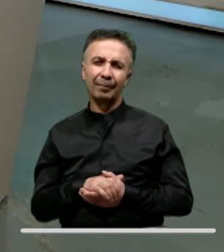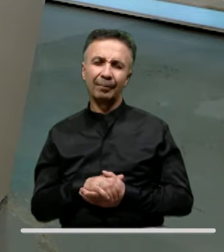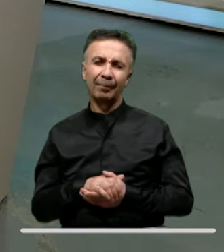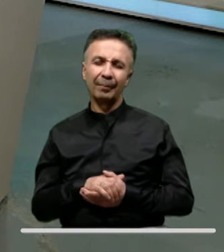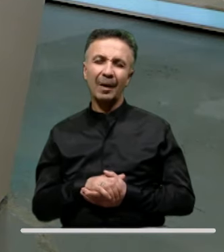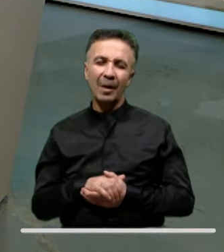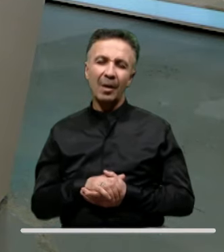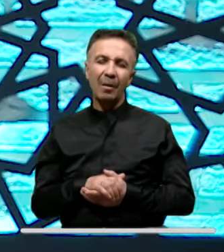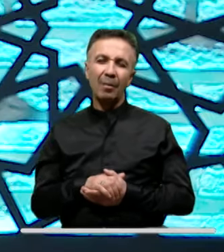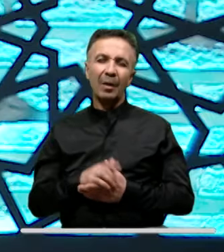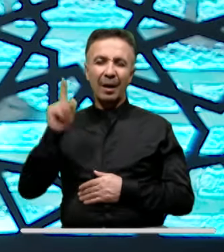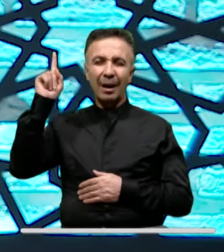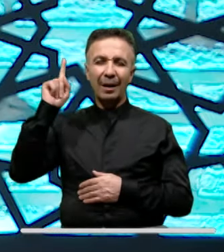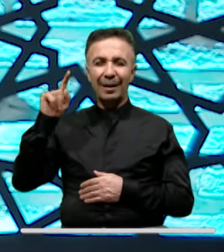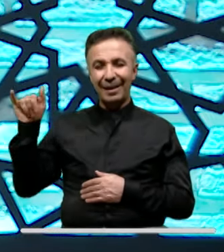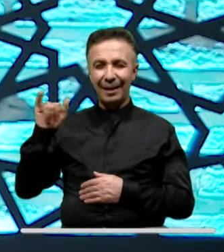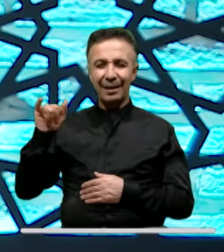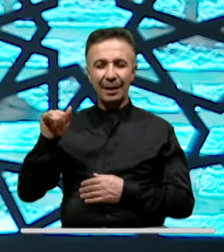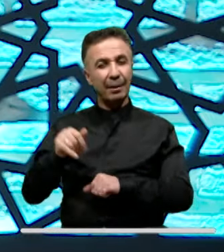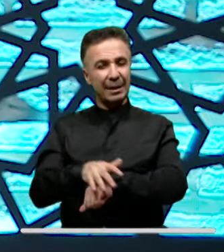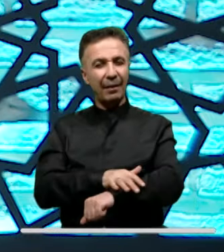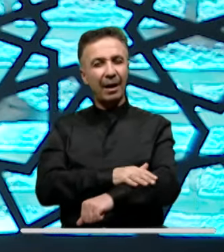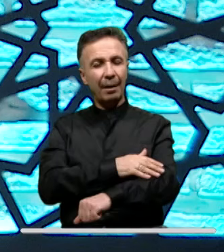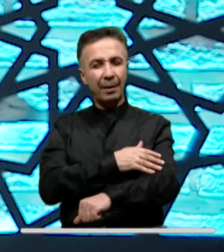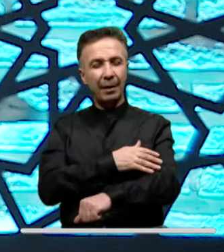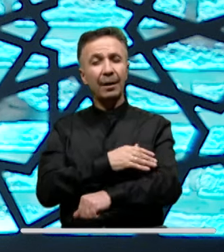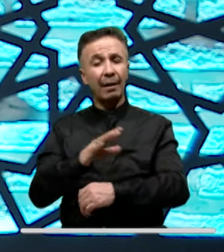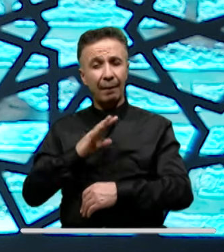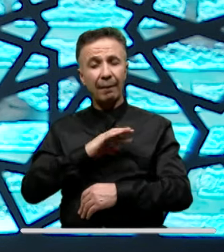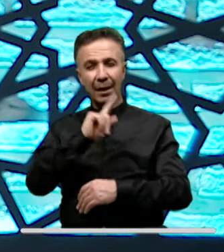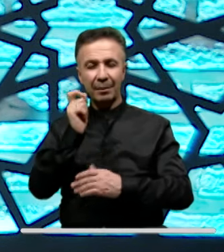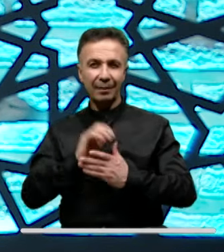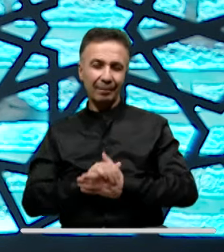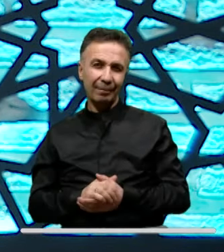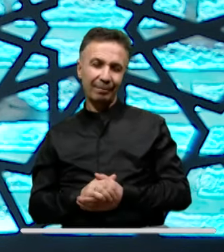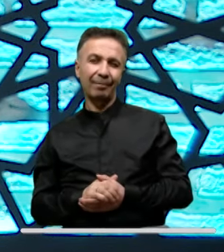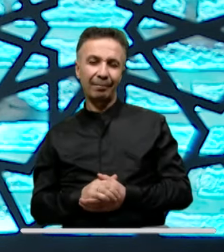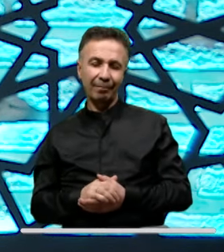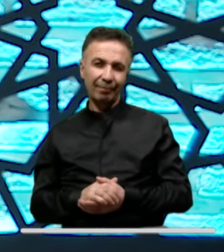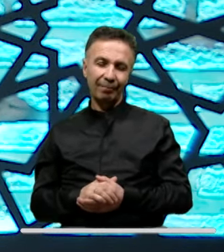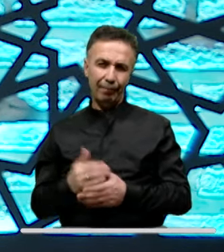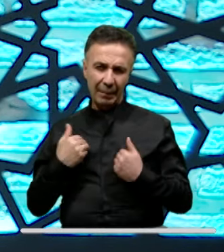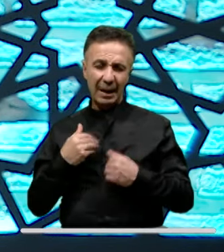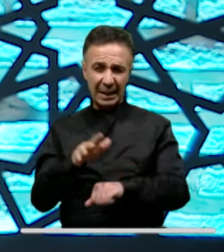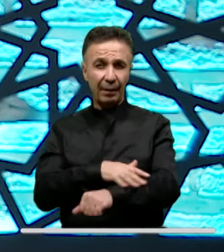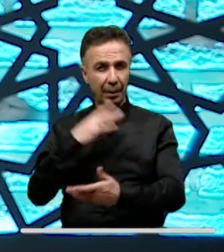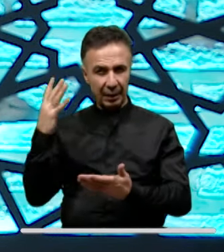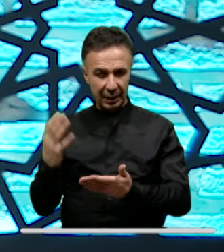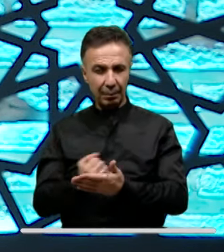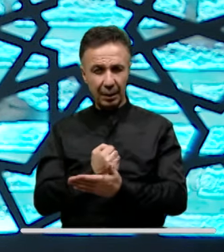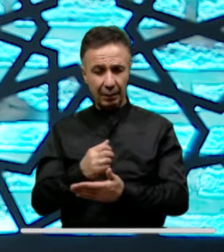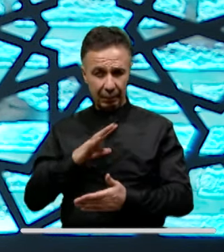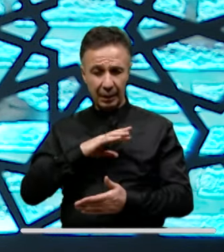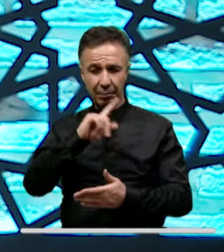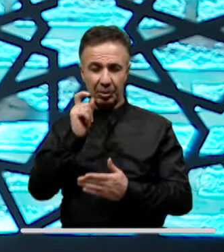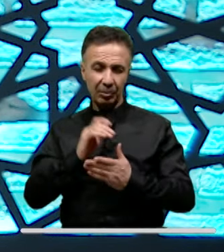Hah, soralım. Hanife amca, hürmet ediyorum. Allah sana sağlık afiyet versin. Eşiniz hanımefendiye, yengemize de sağlık afiyet